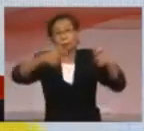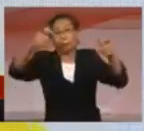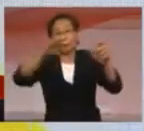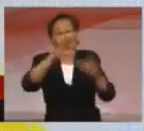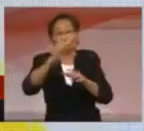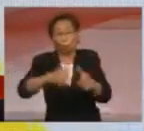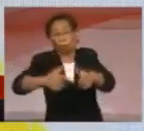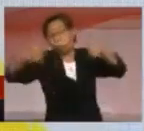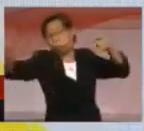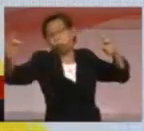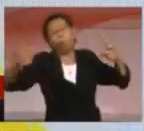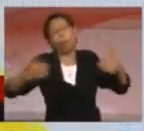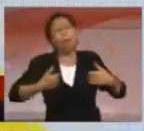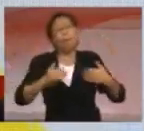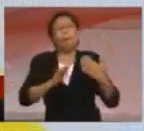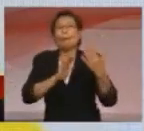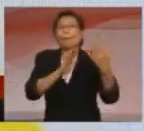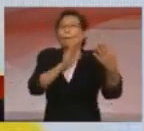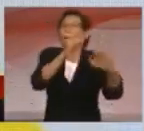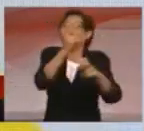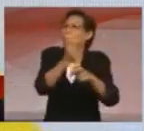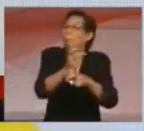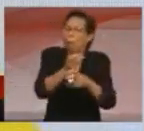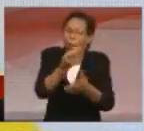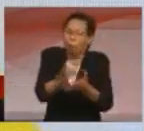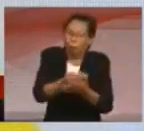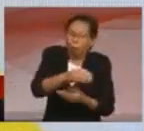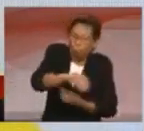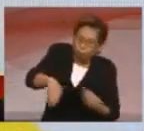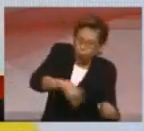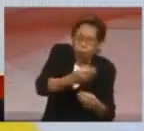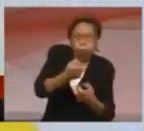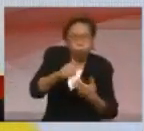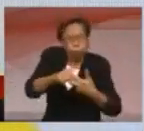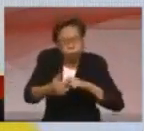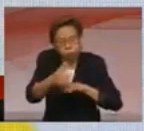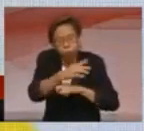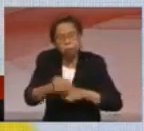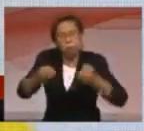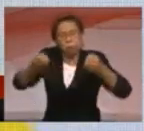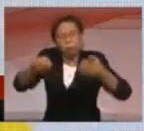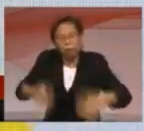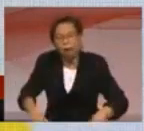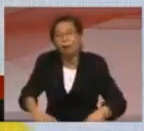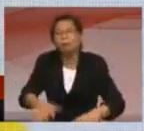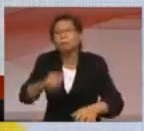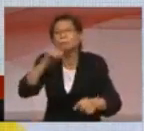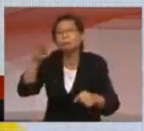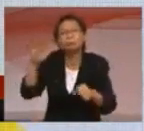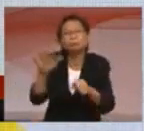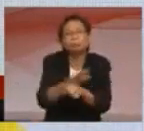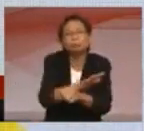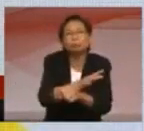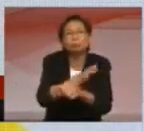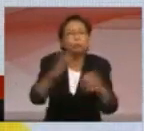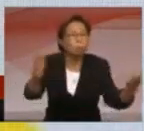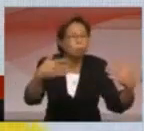mengalami kesukaran dari segi kekangan aliran tunai dan kehilangan ataupun kekurangan